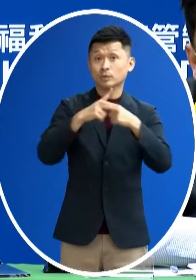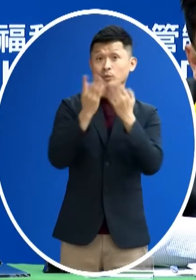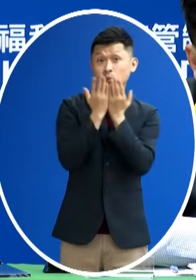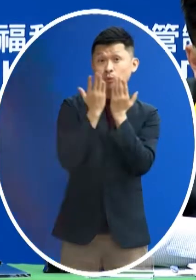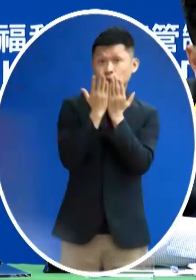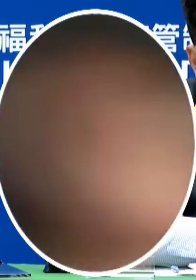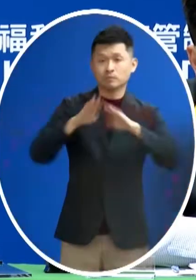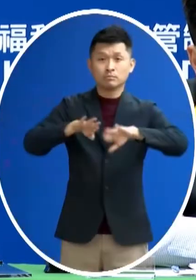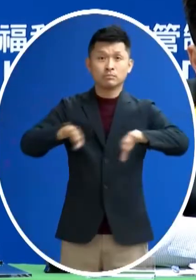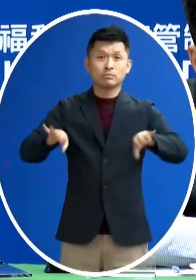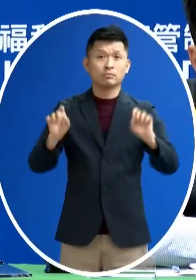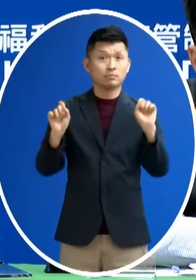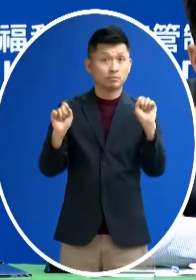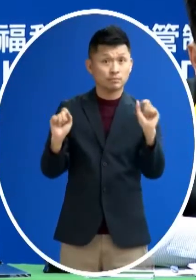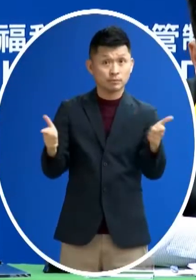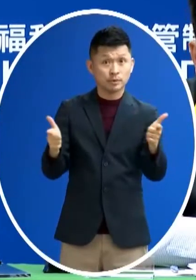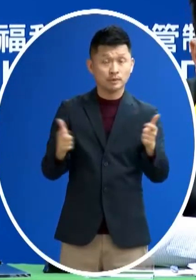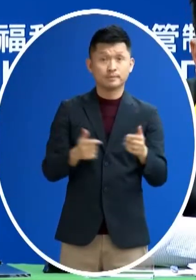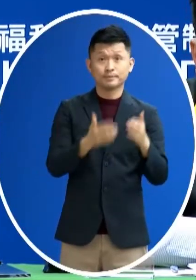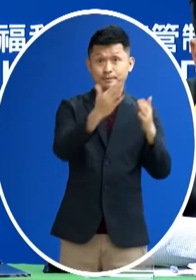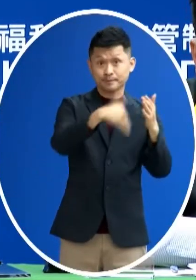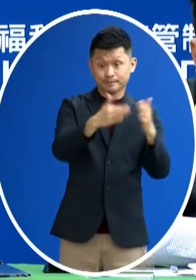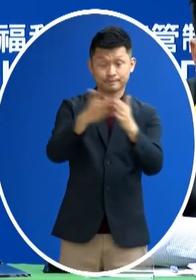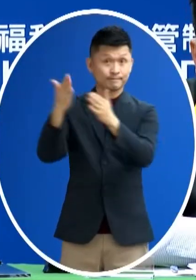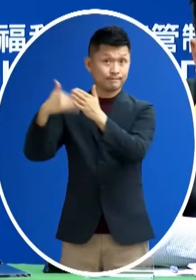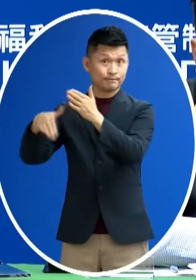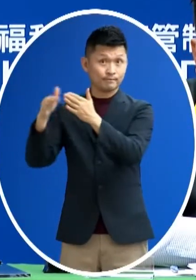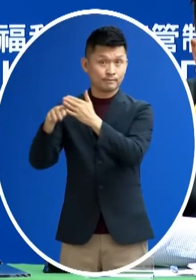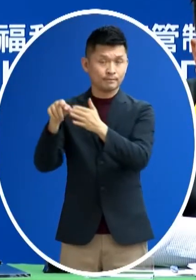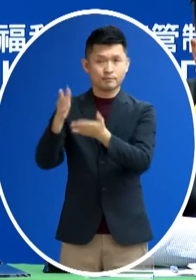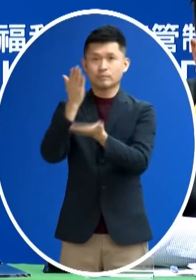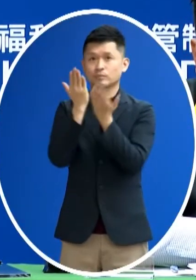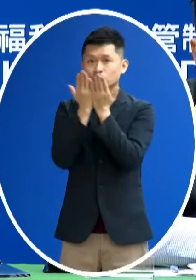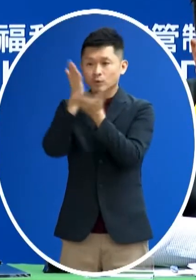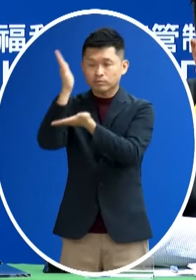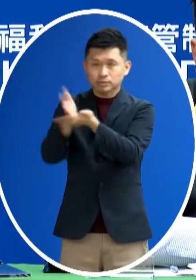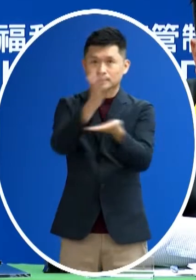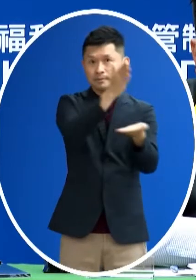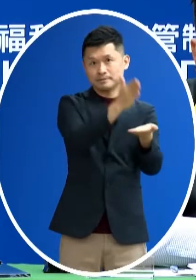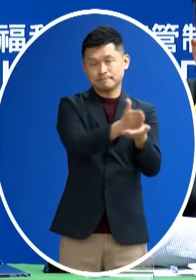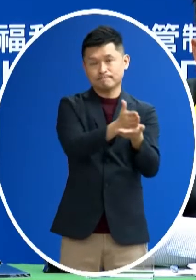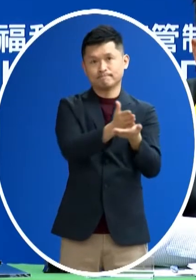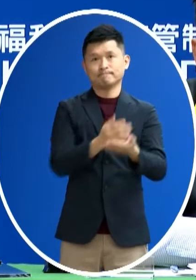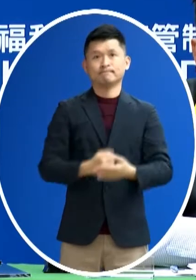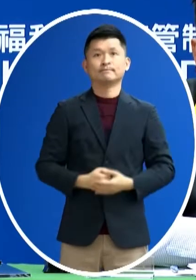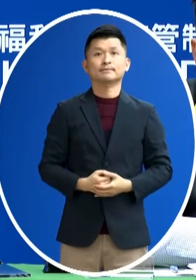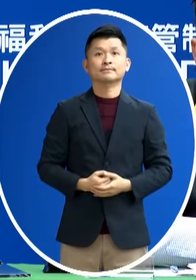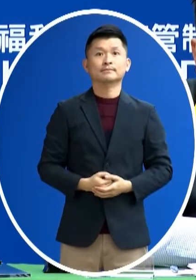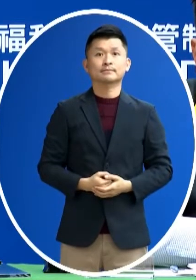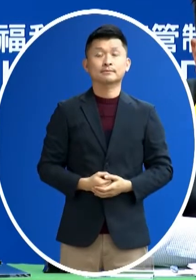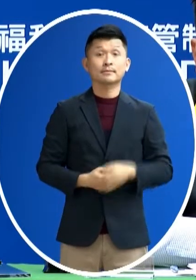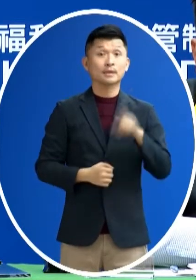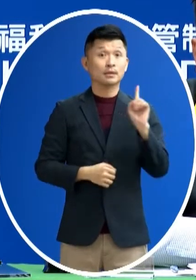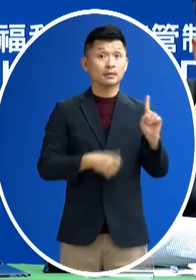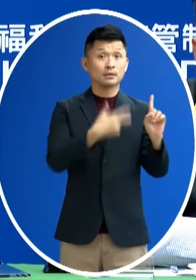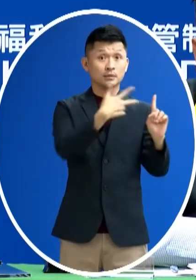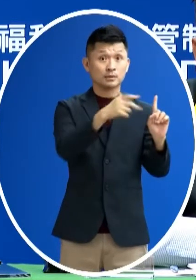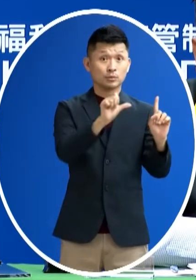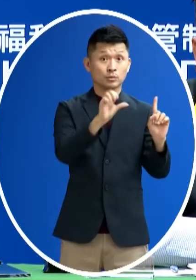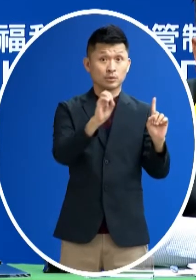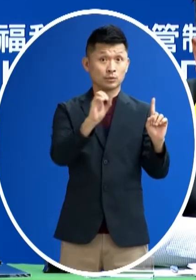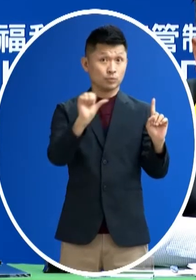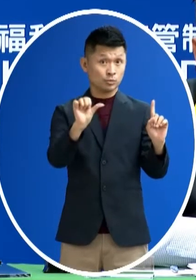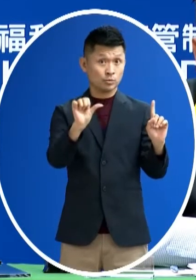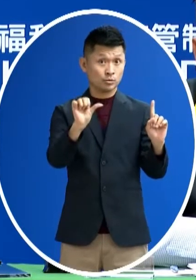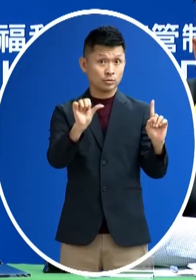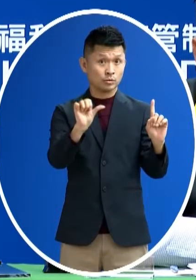样，所以这个小学就有这样的一个停课，小学就停课。然后17505他